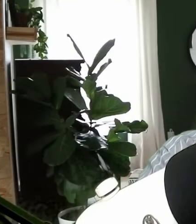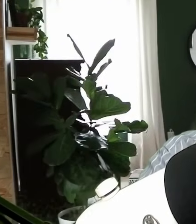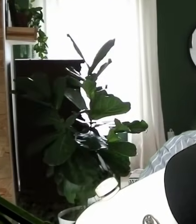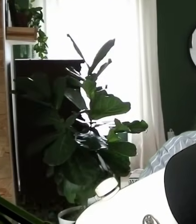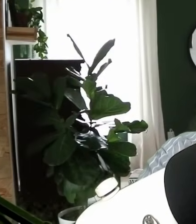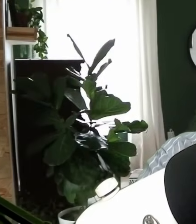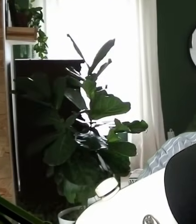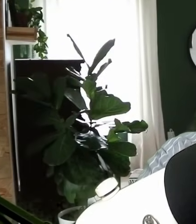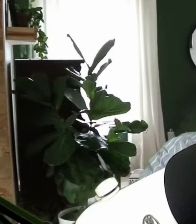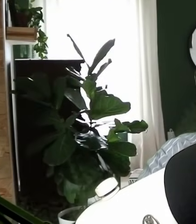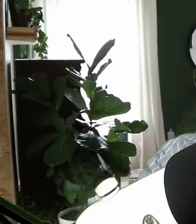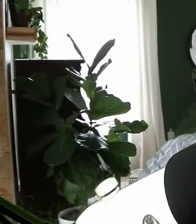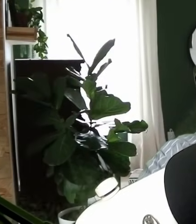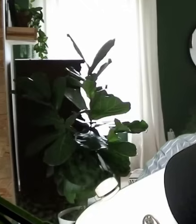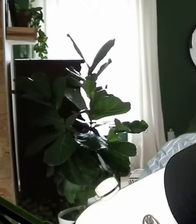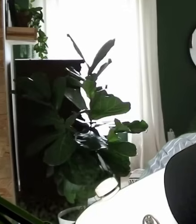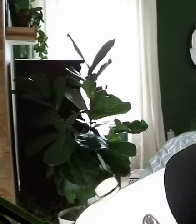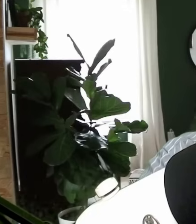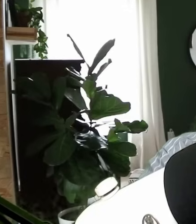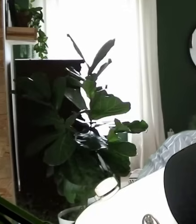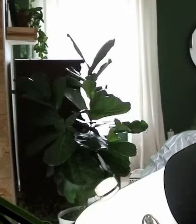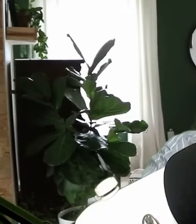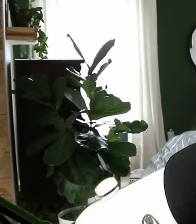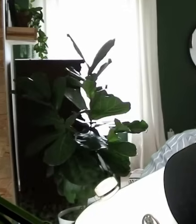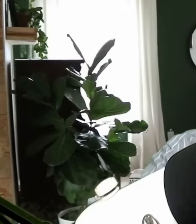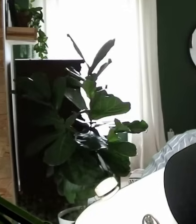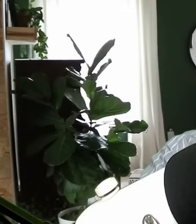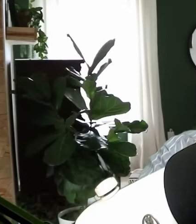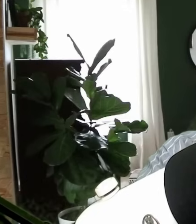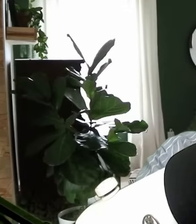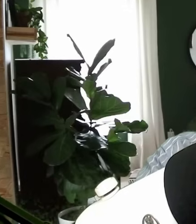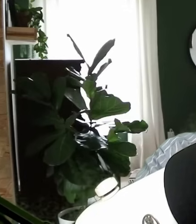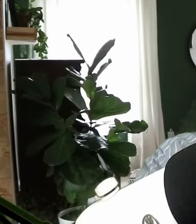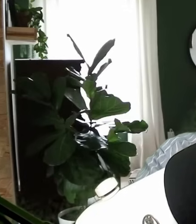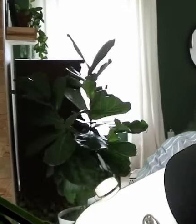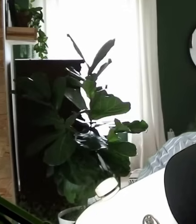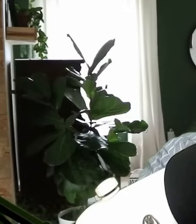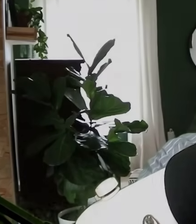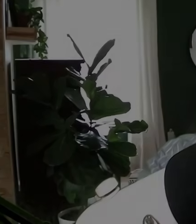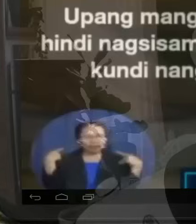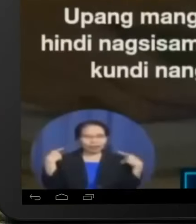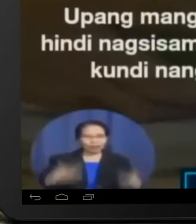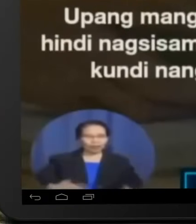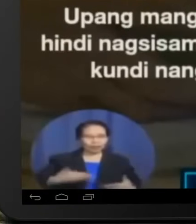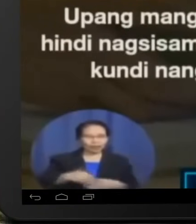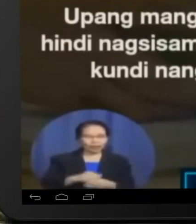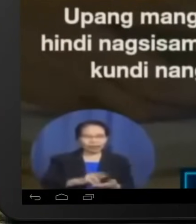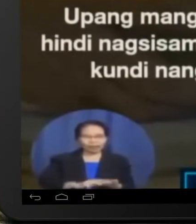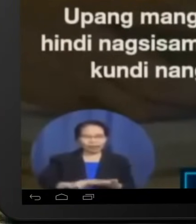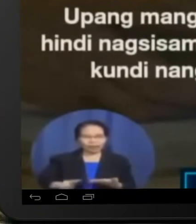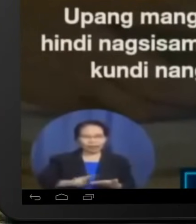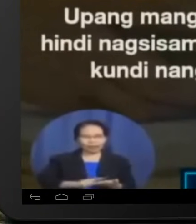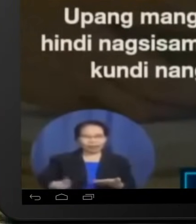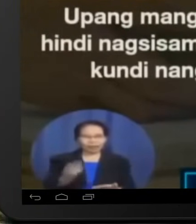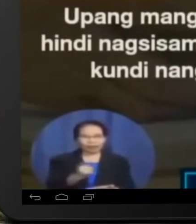would also do miracles, healing crusades, para po mainganyo yung mga tao na makianib sa kanilang samahan, mga ka-U3. Ayaw nila